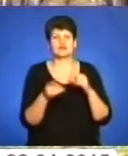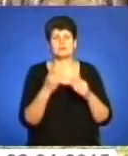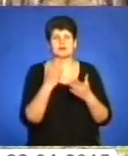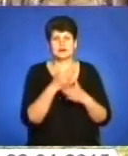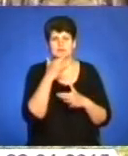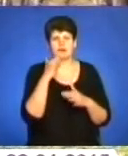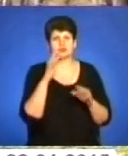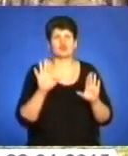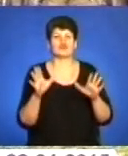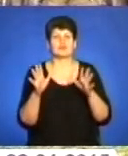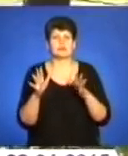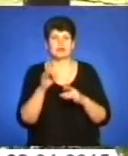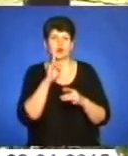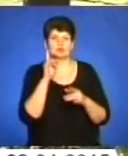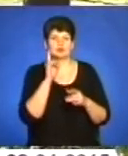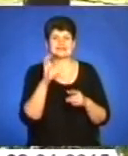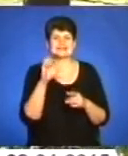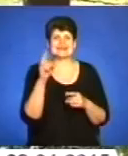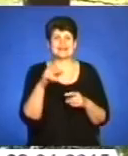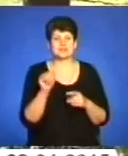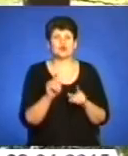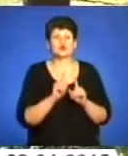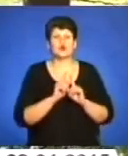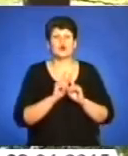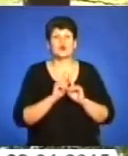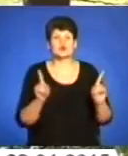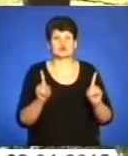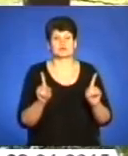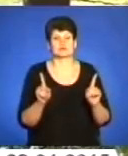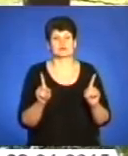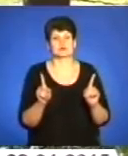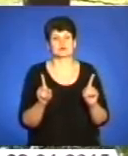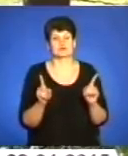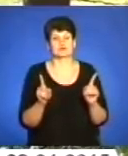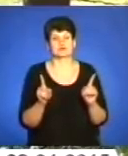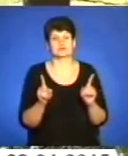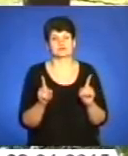випадків, коли молоді саджанці, особливо декоративні, знищуються або ж викопують.